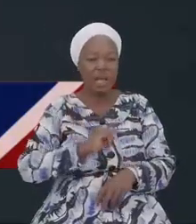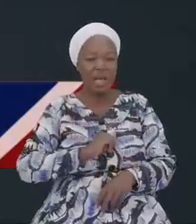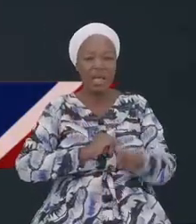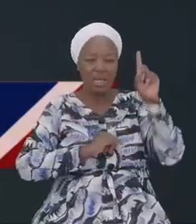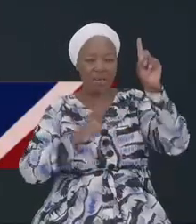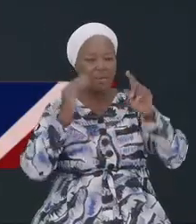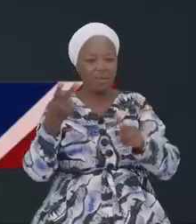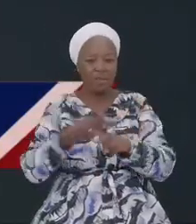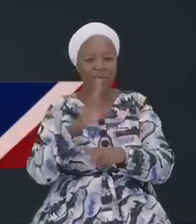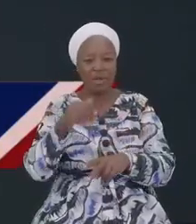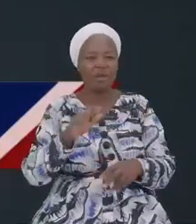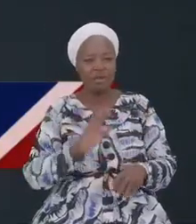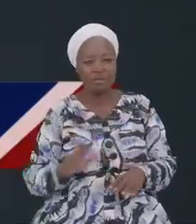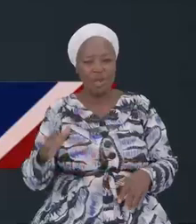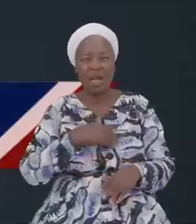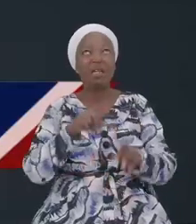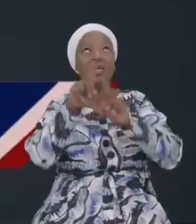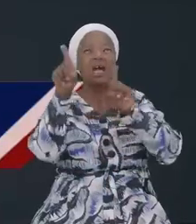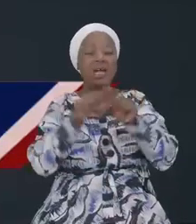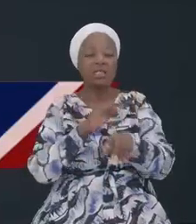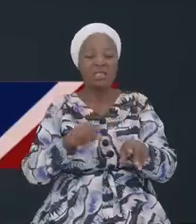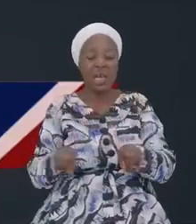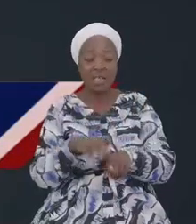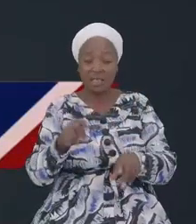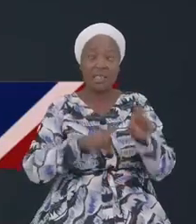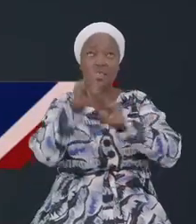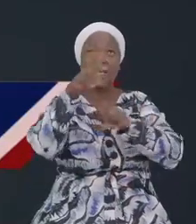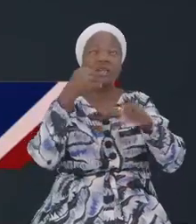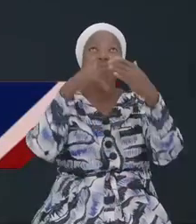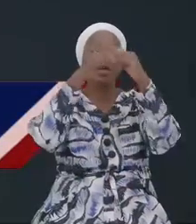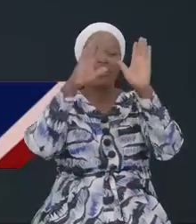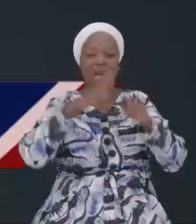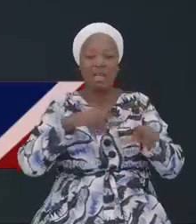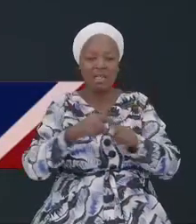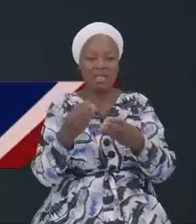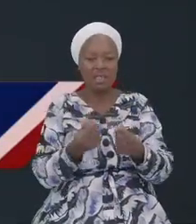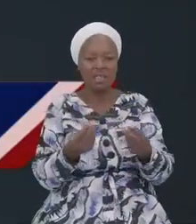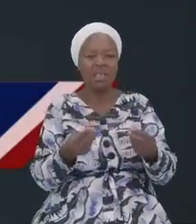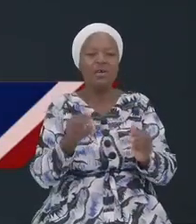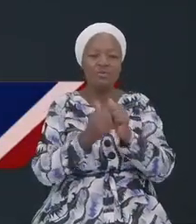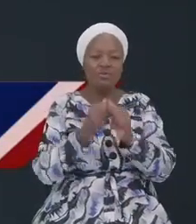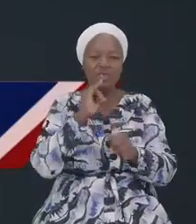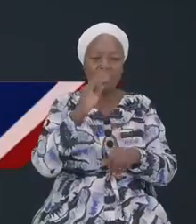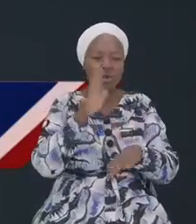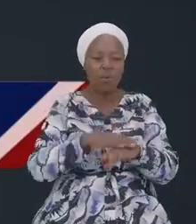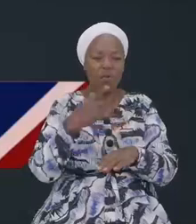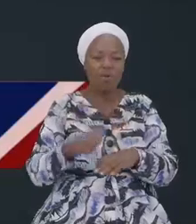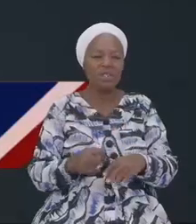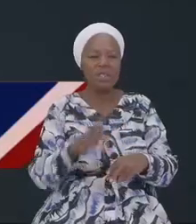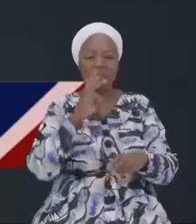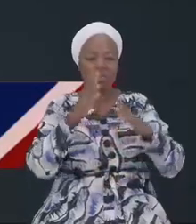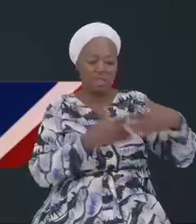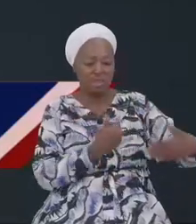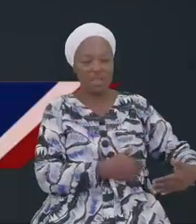postérité comme les étoiles du ciel et comme le sable qui est sur le bord de la mer. Et ta